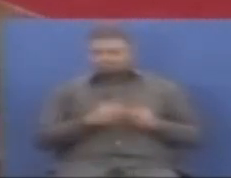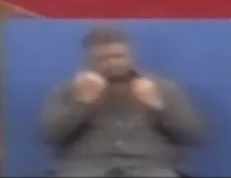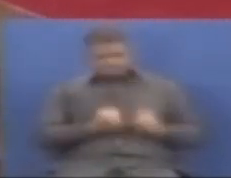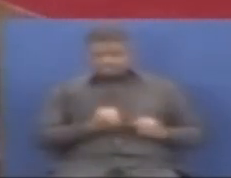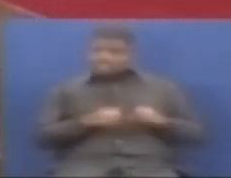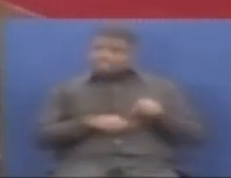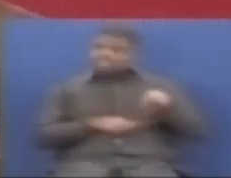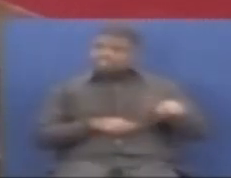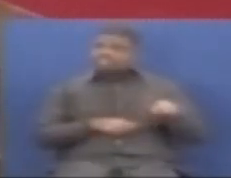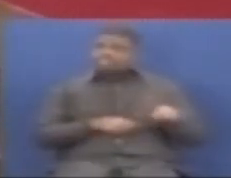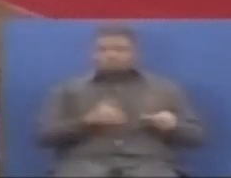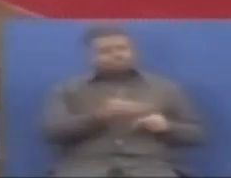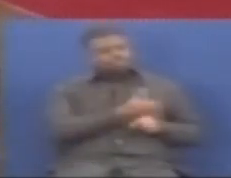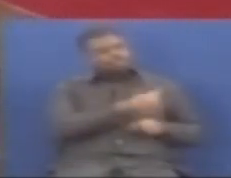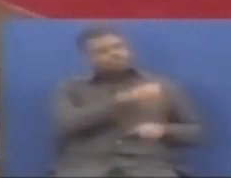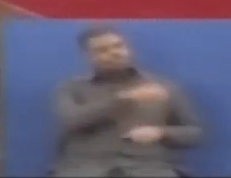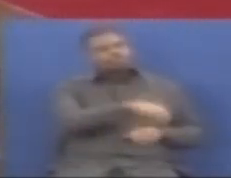hii.